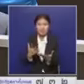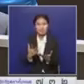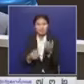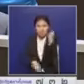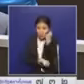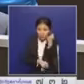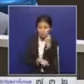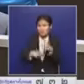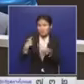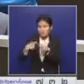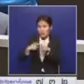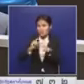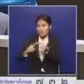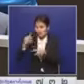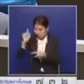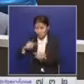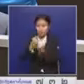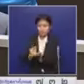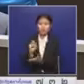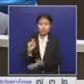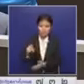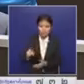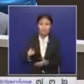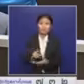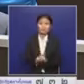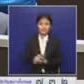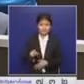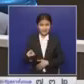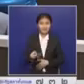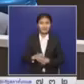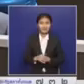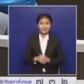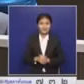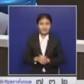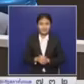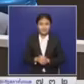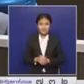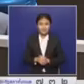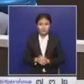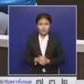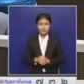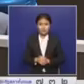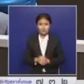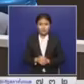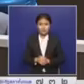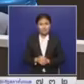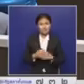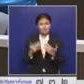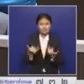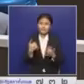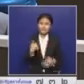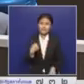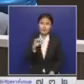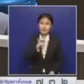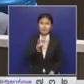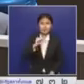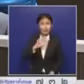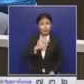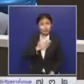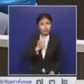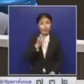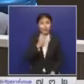คือชีวิตของคนไทยสำหรับผมนะครับจะถามว่าสสชนนท์จะปกป้องสถาบัน